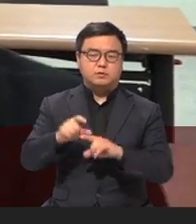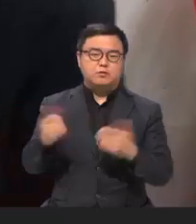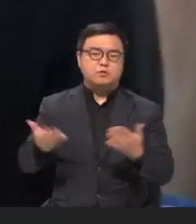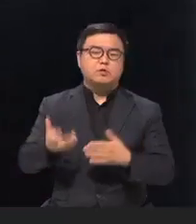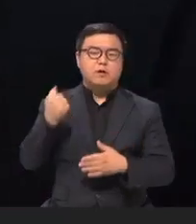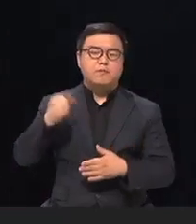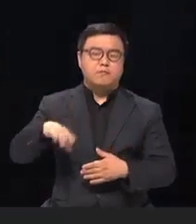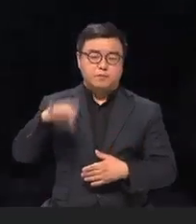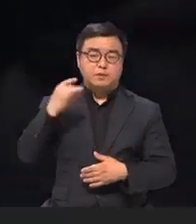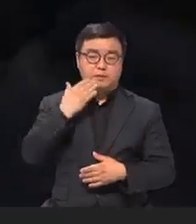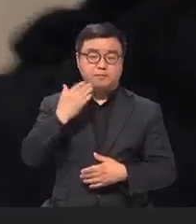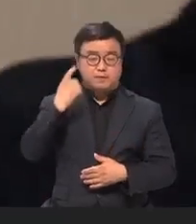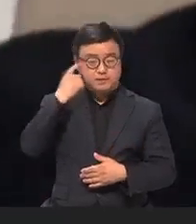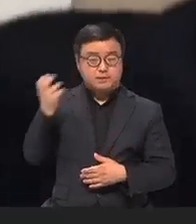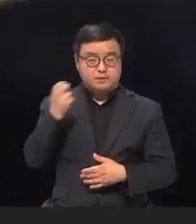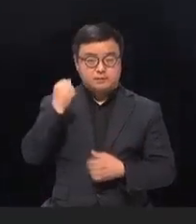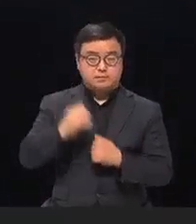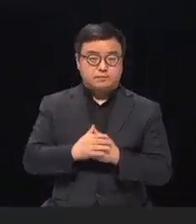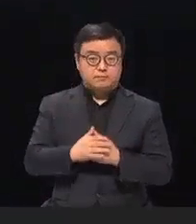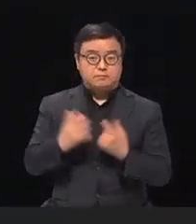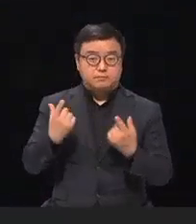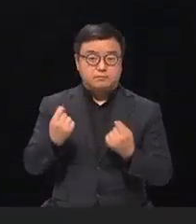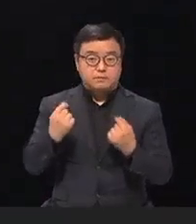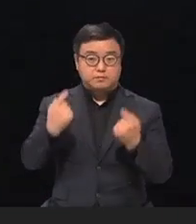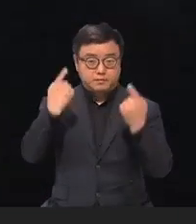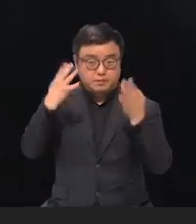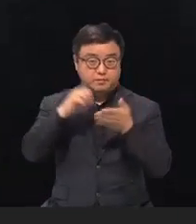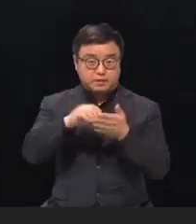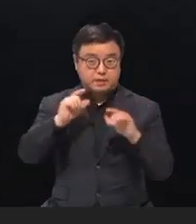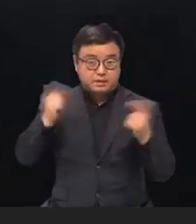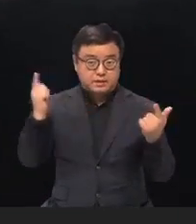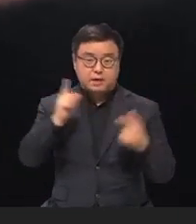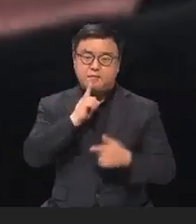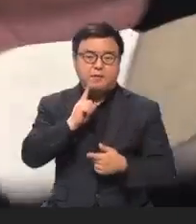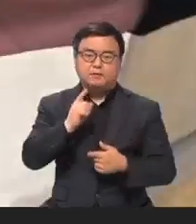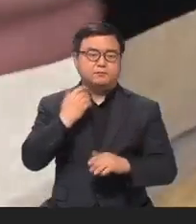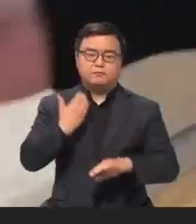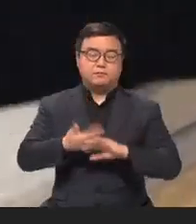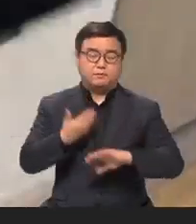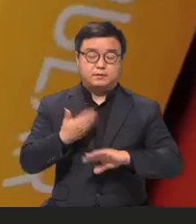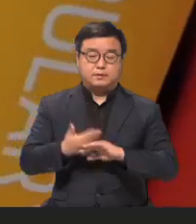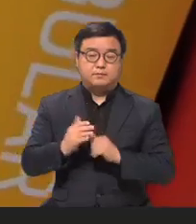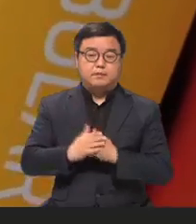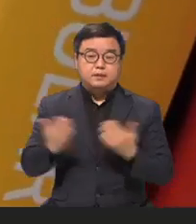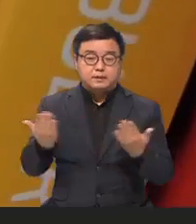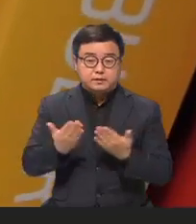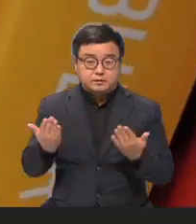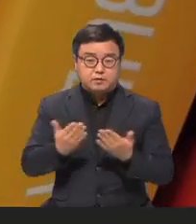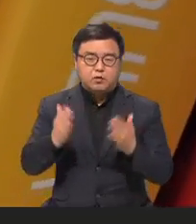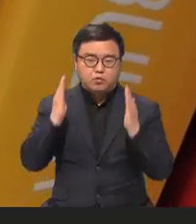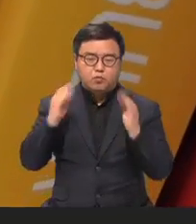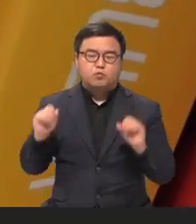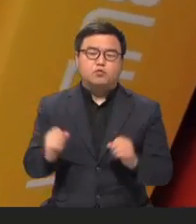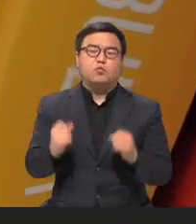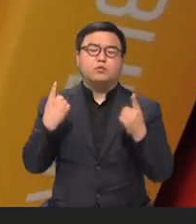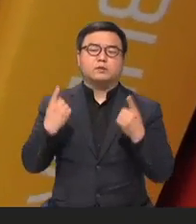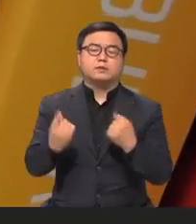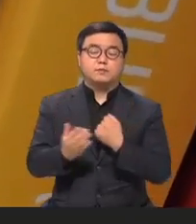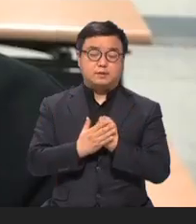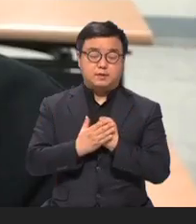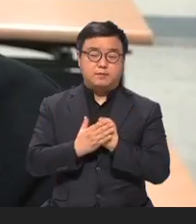있으니까. 그렇다고 대학을 안 가겠다는 건 아닙니다. 일학습 병행제를 통해 대학 진학도 꿈꾸고